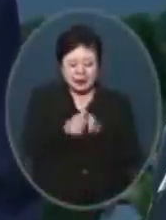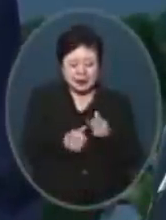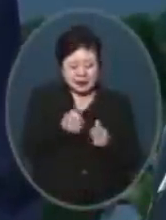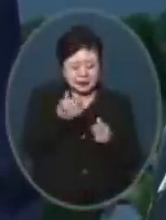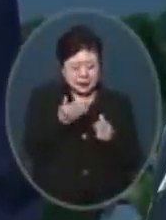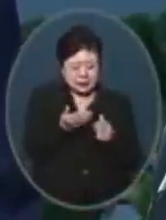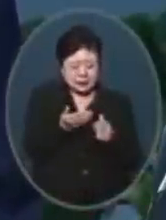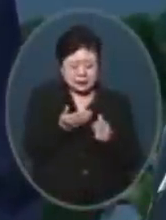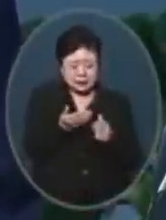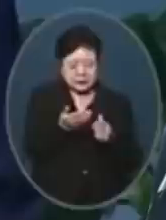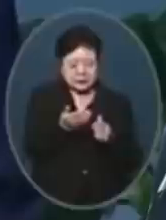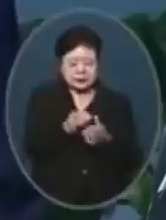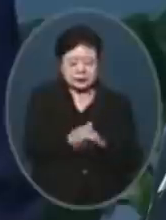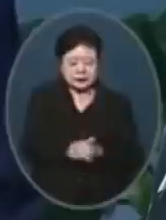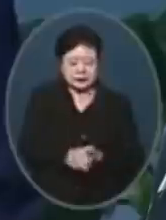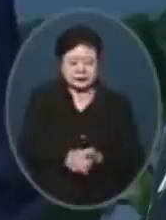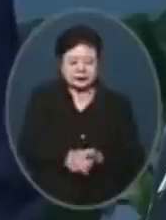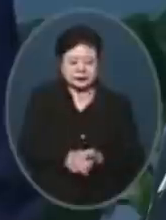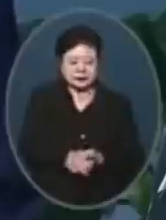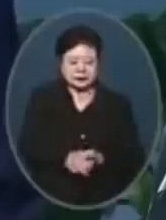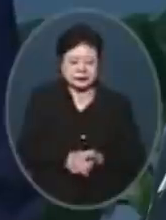하나님께서는